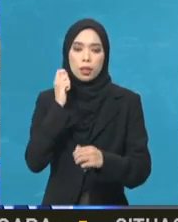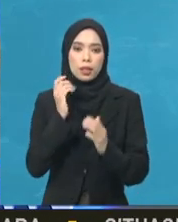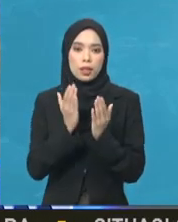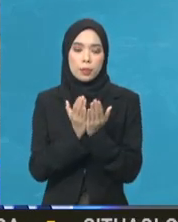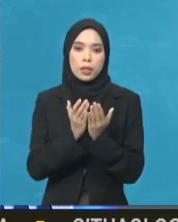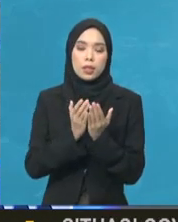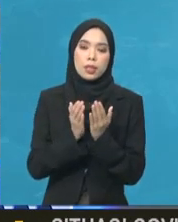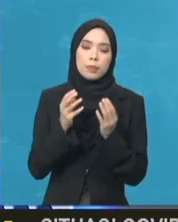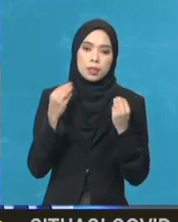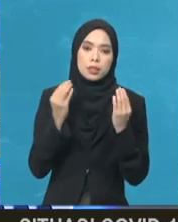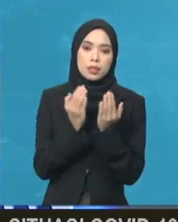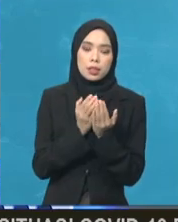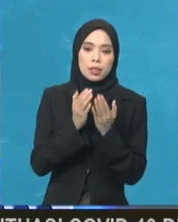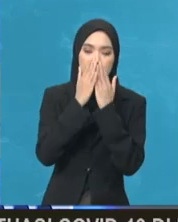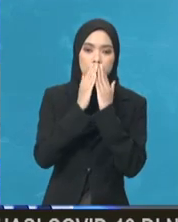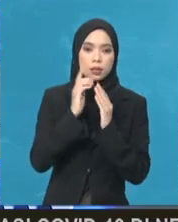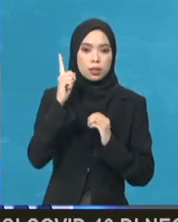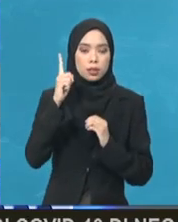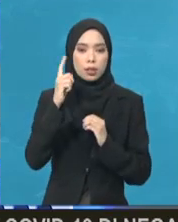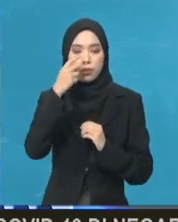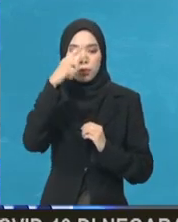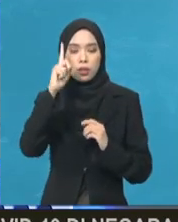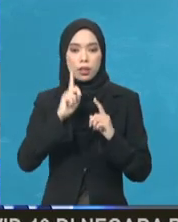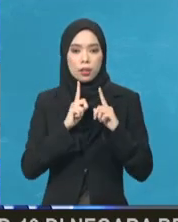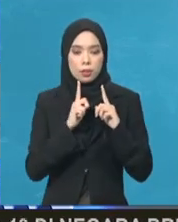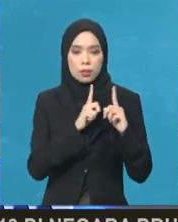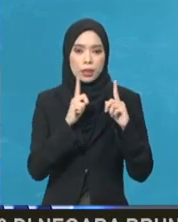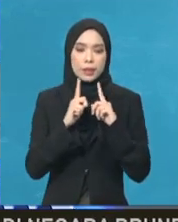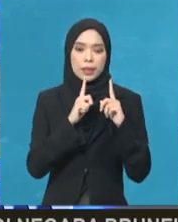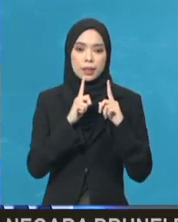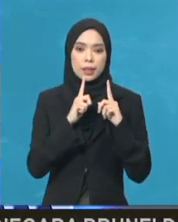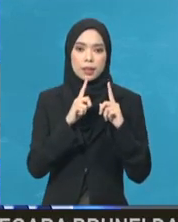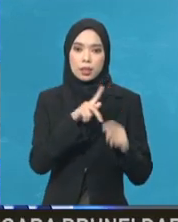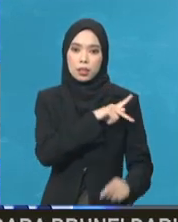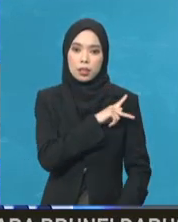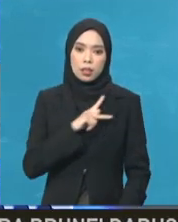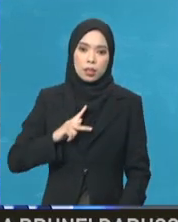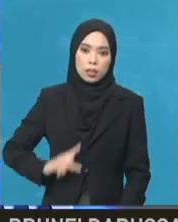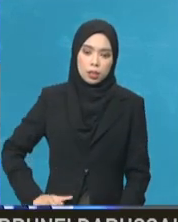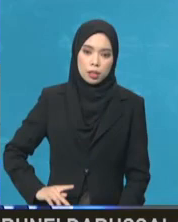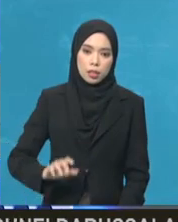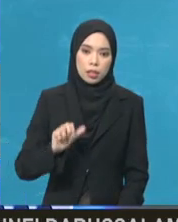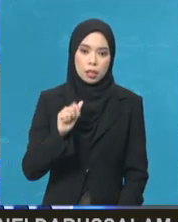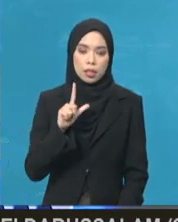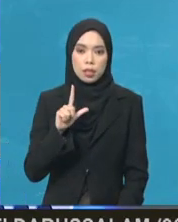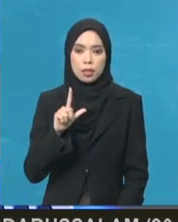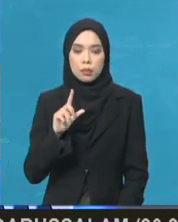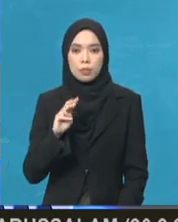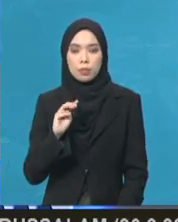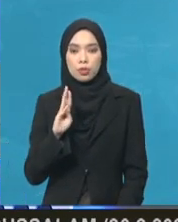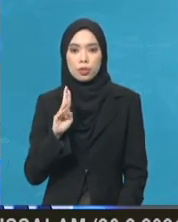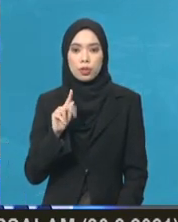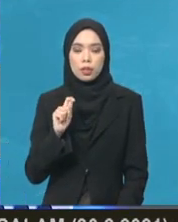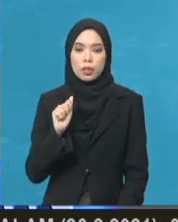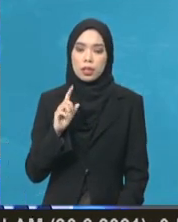hari Puja usia dulu yang teramat Mulia Paduka Sri pengiran muda mahkota Pangeran Muda Haji al-muhtadee Billah ke-47